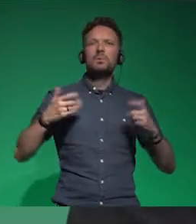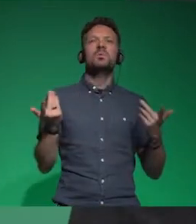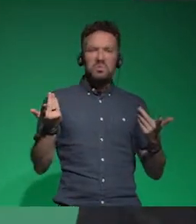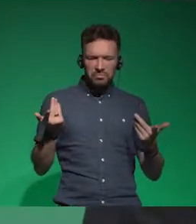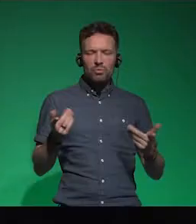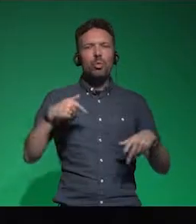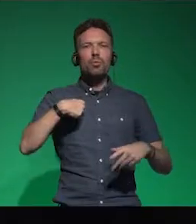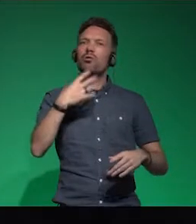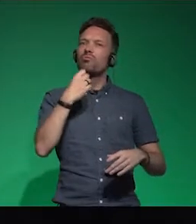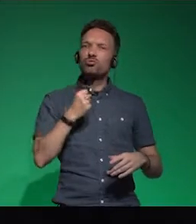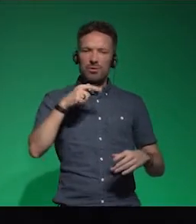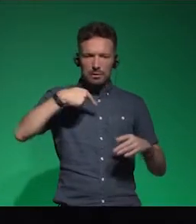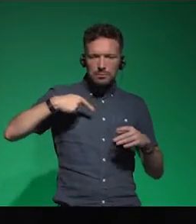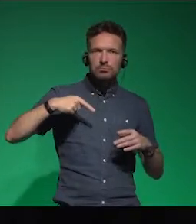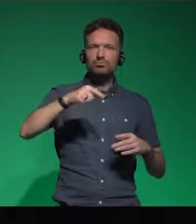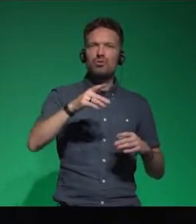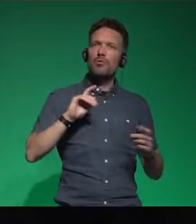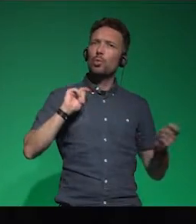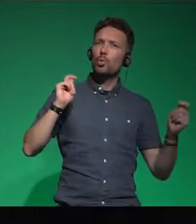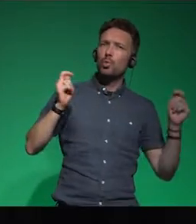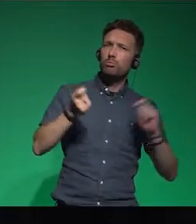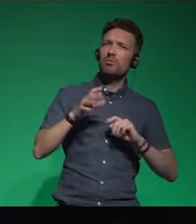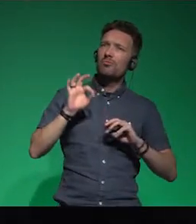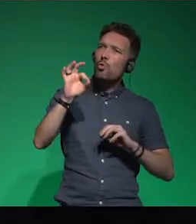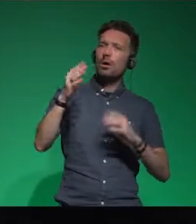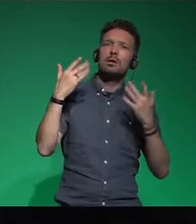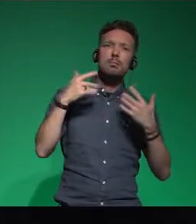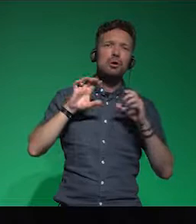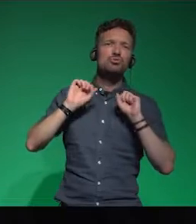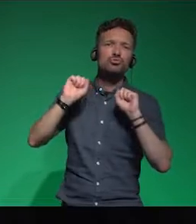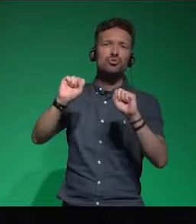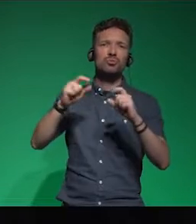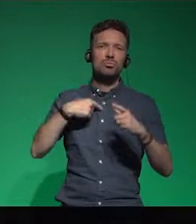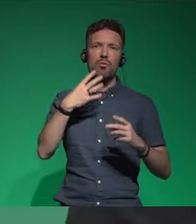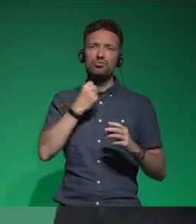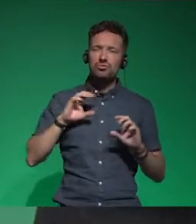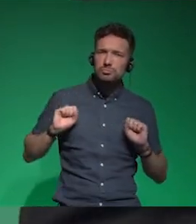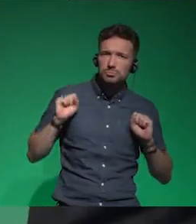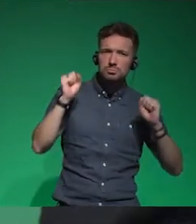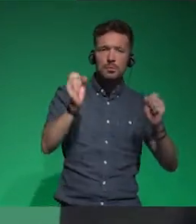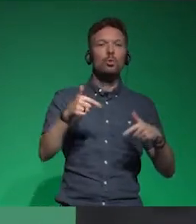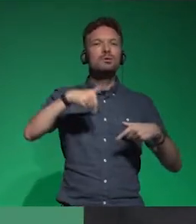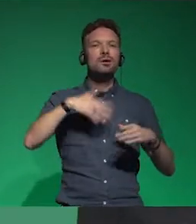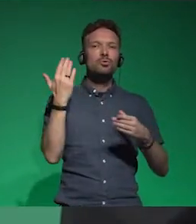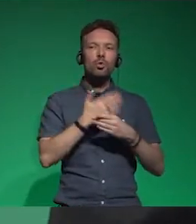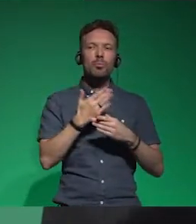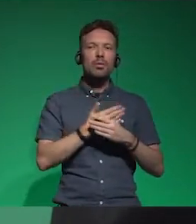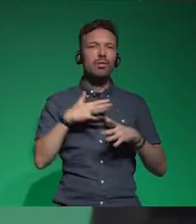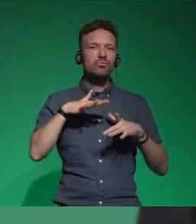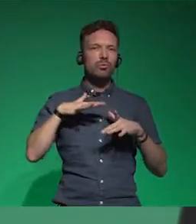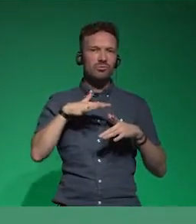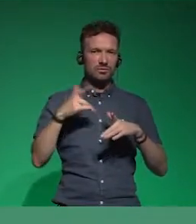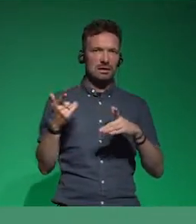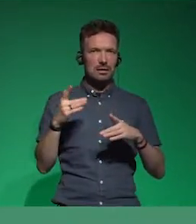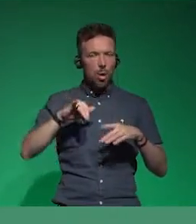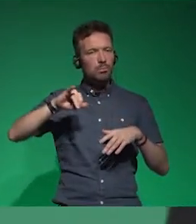wir auch in den nächsten Jahren mit großem Engagement voranbringen und die Documenta 15 beteiligt sich an diesem Prozess. Da